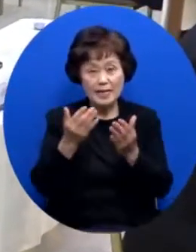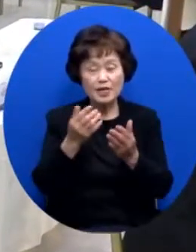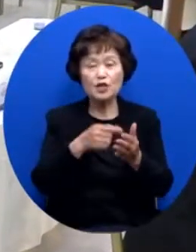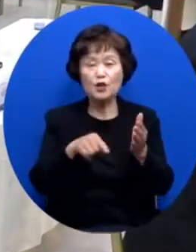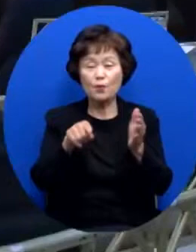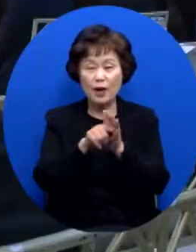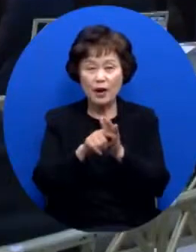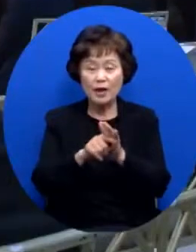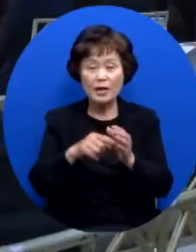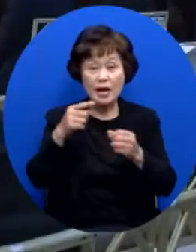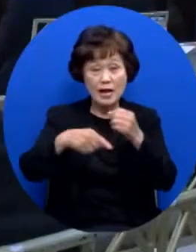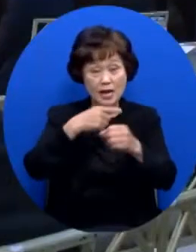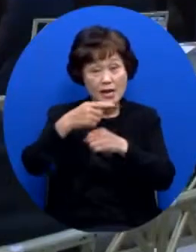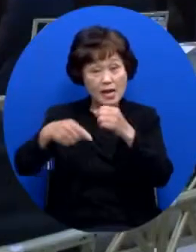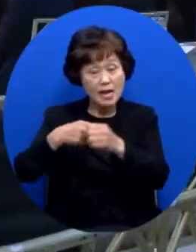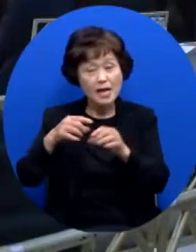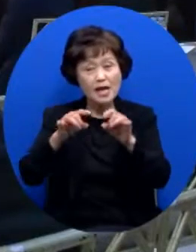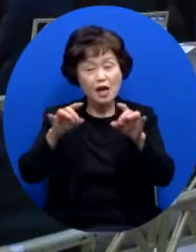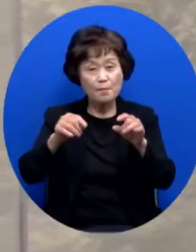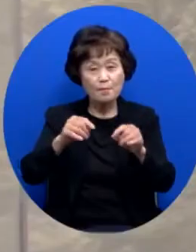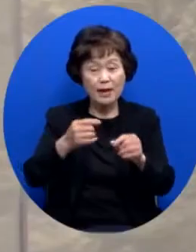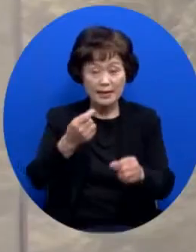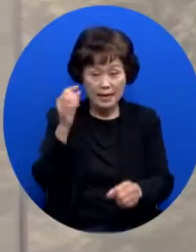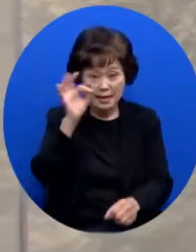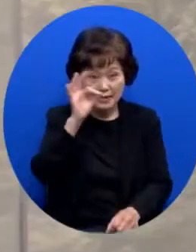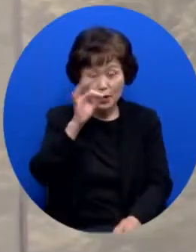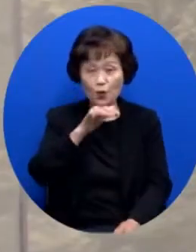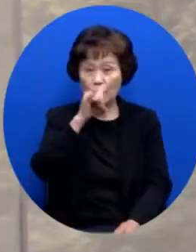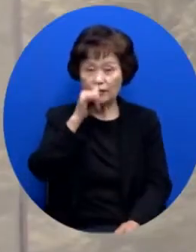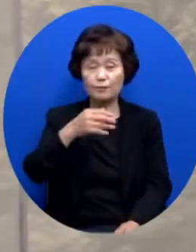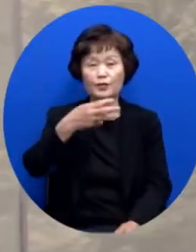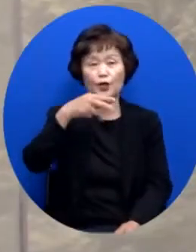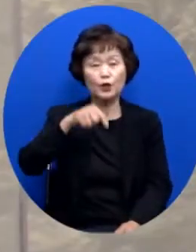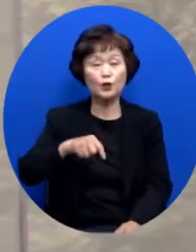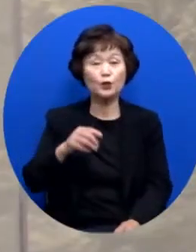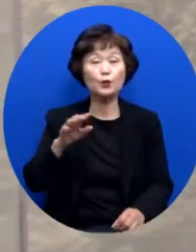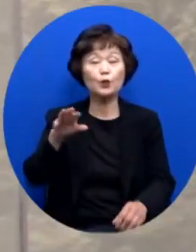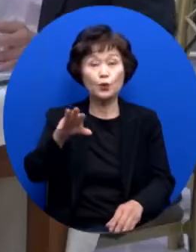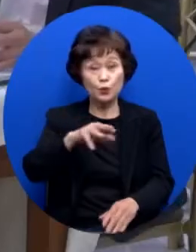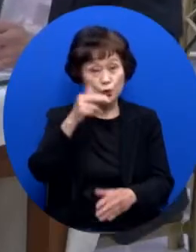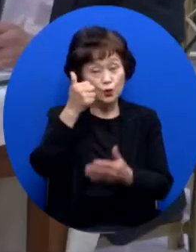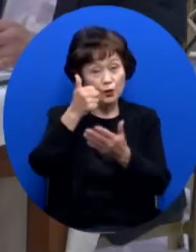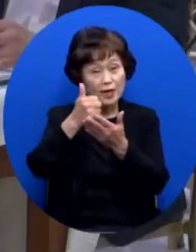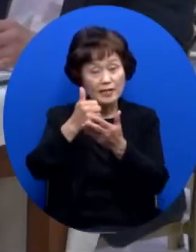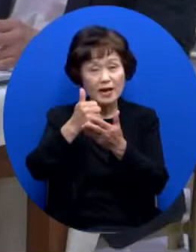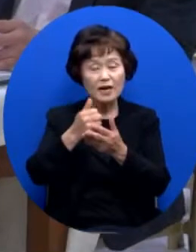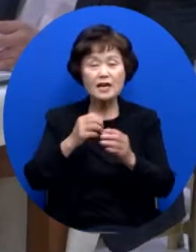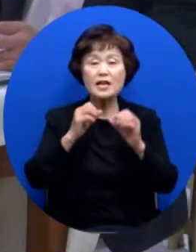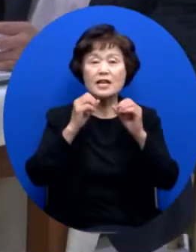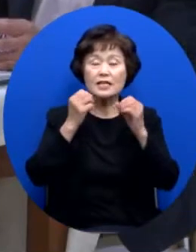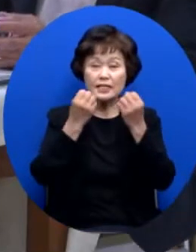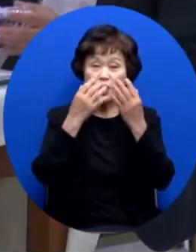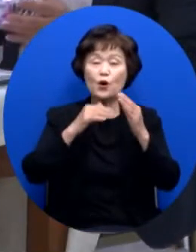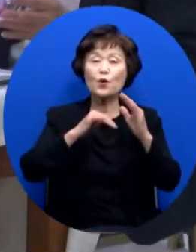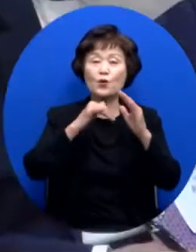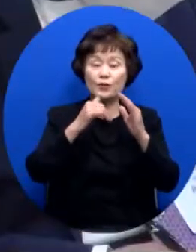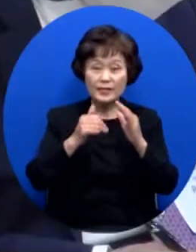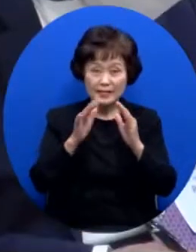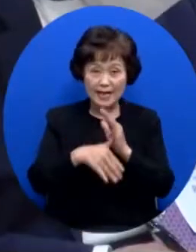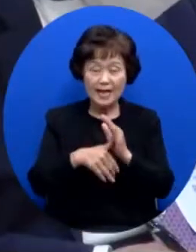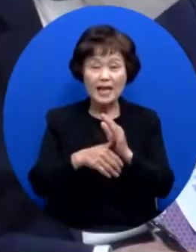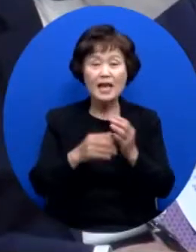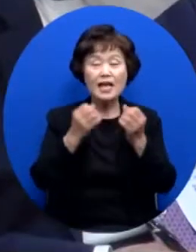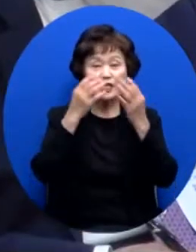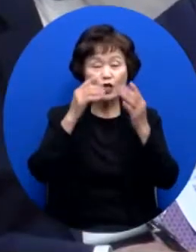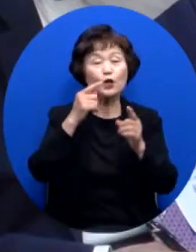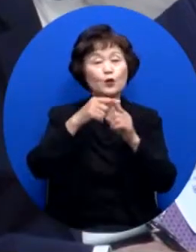있습니다. 인사를 전한 예장 통합총회 류영모 총회장은 뉴노멀 시대에 교회가 새로운 기회를 만들어내기 위해서는